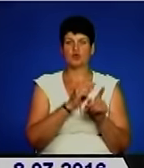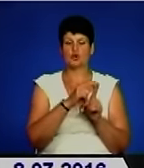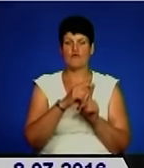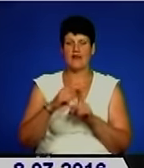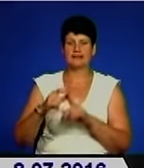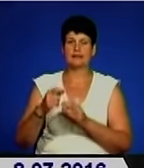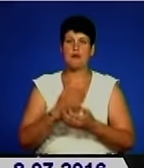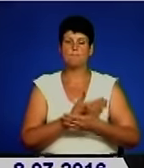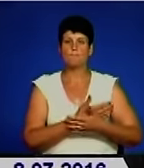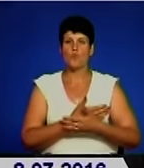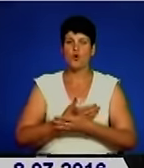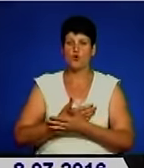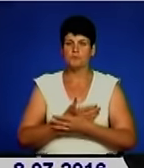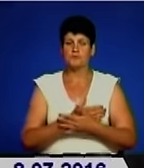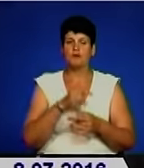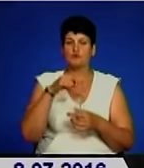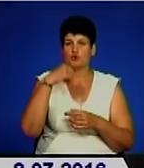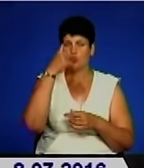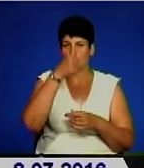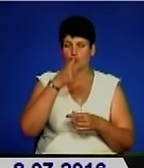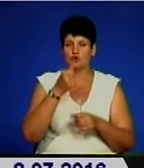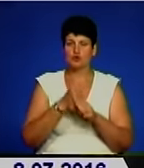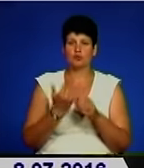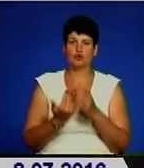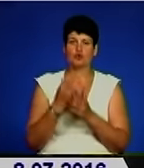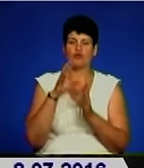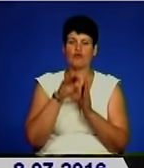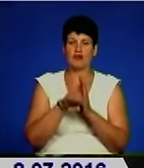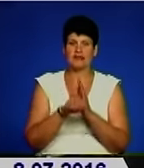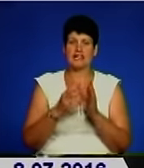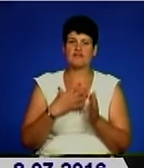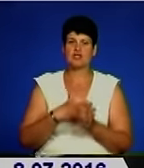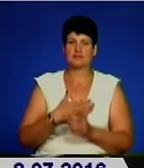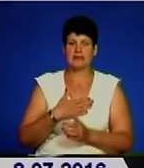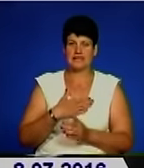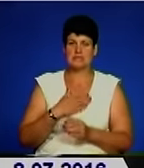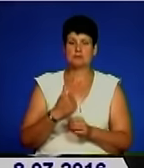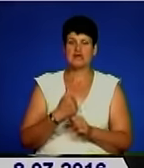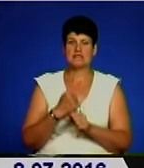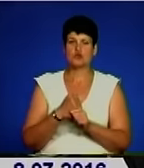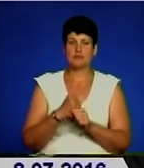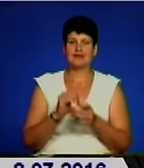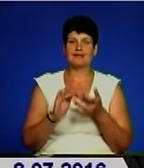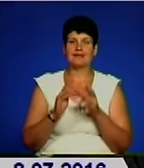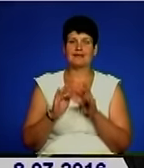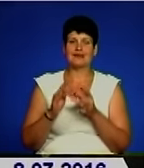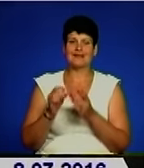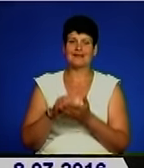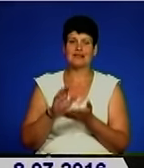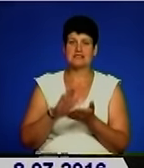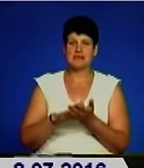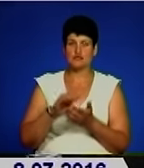зроблено нововведення, яке є дуже актуальне і важливе для нас, тому що ми зробили інтернет-реєстрацію